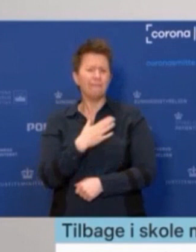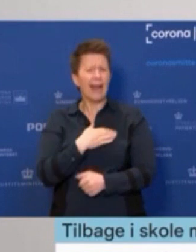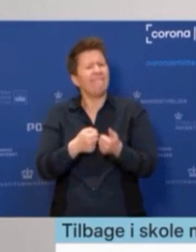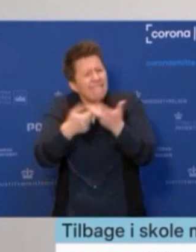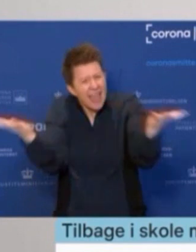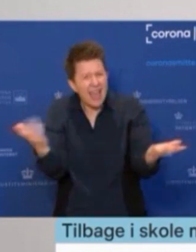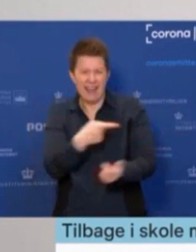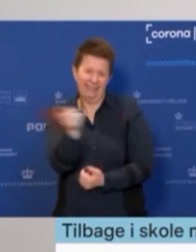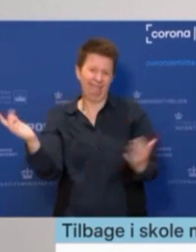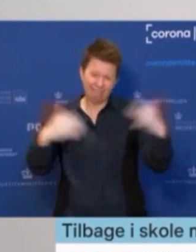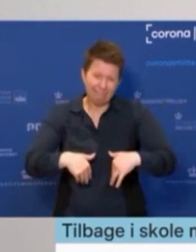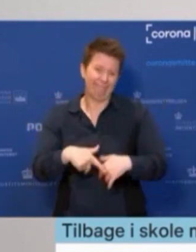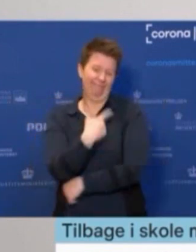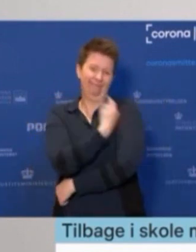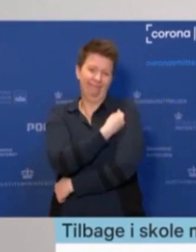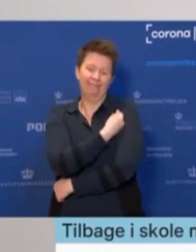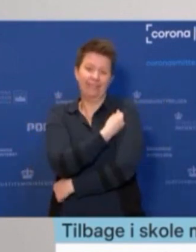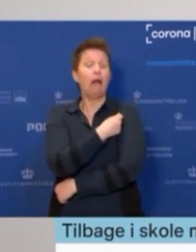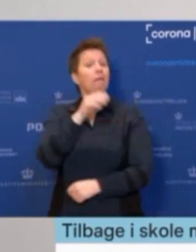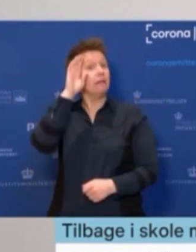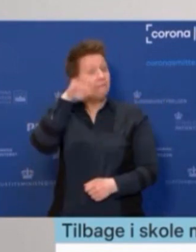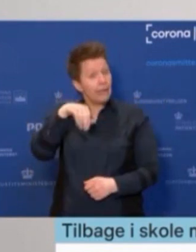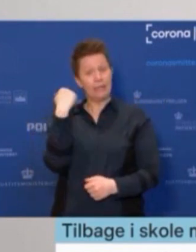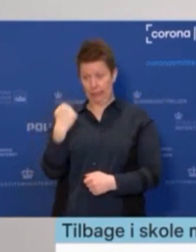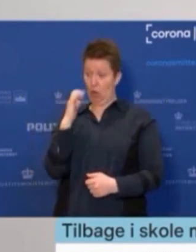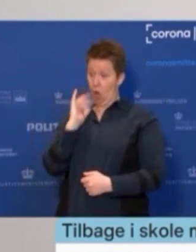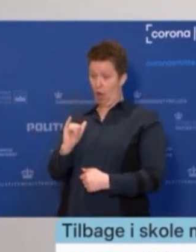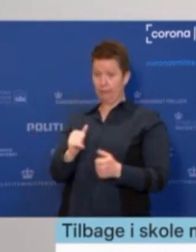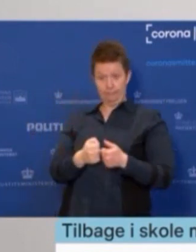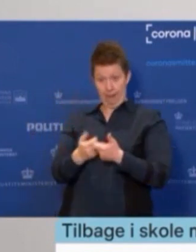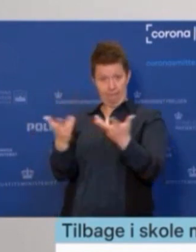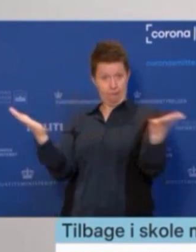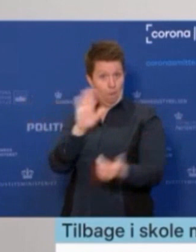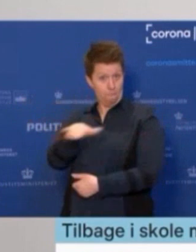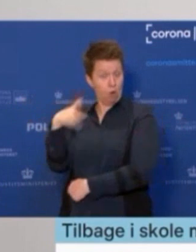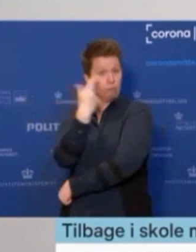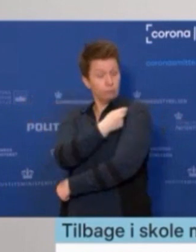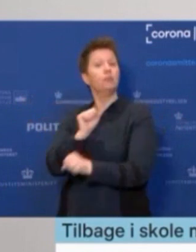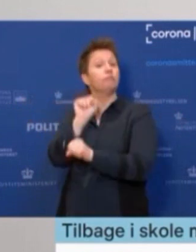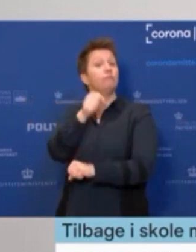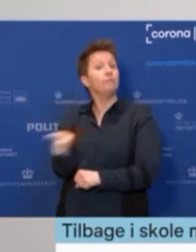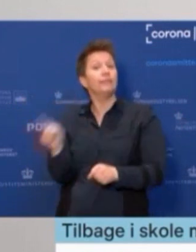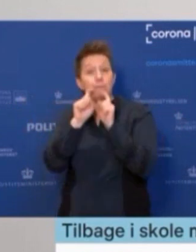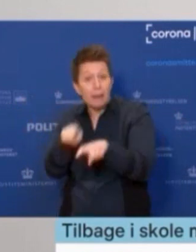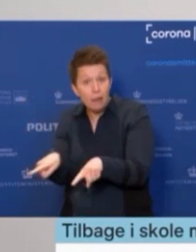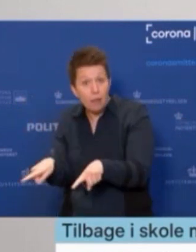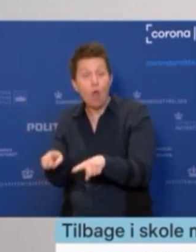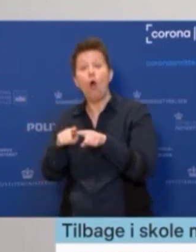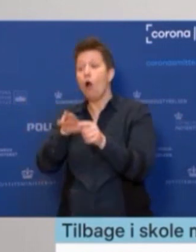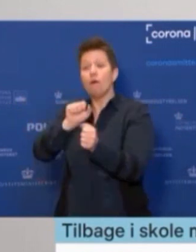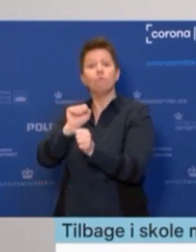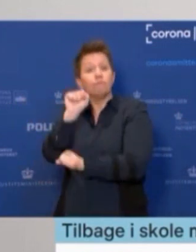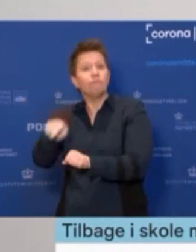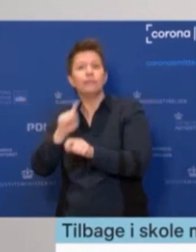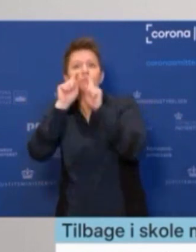ved, at hvis vi får vaccineret nogle flere børn, så kan vi forebygge, at de bliver smittet, og at de giver smitten videre.